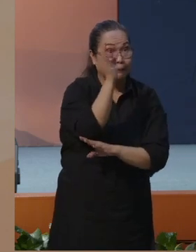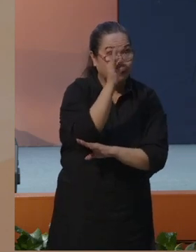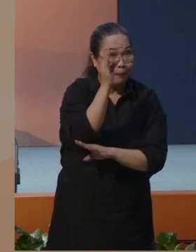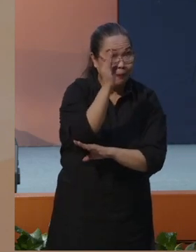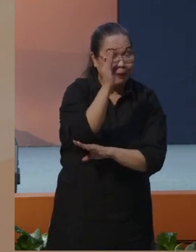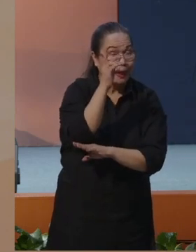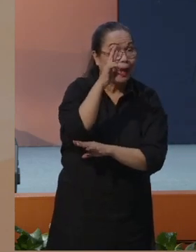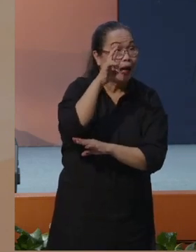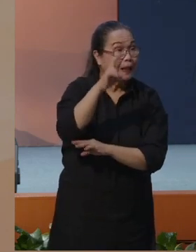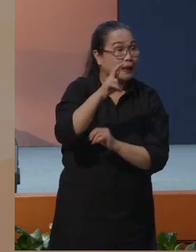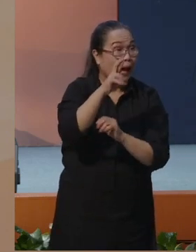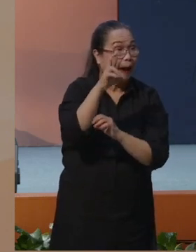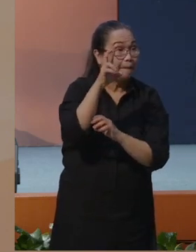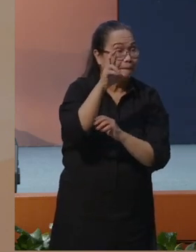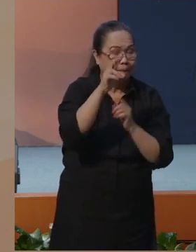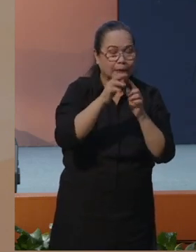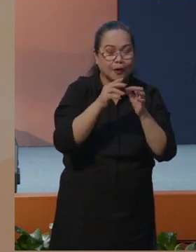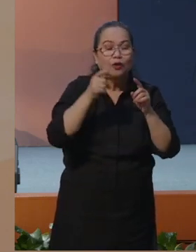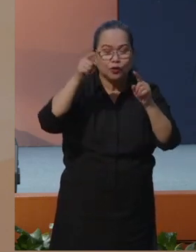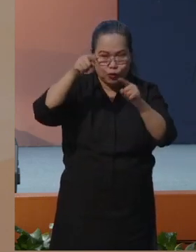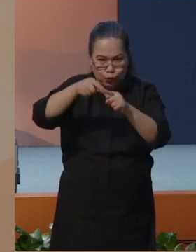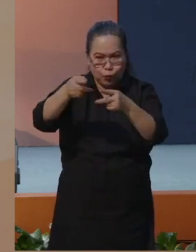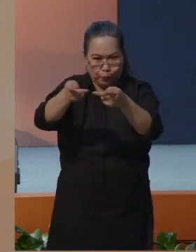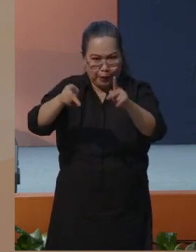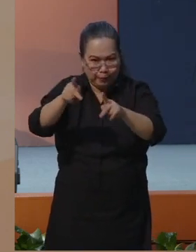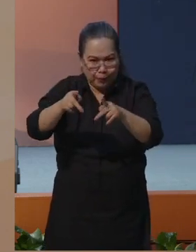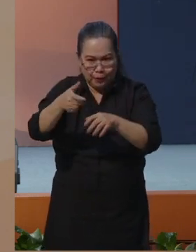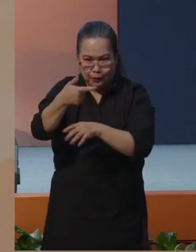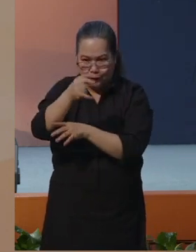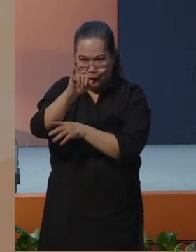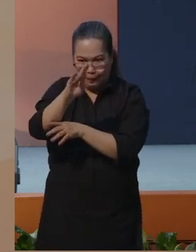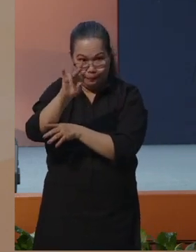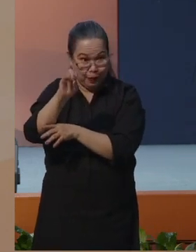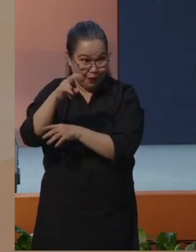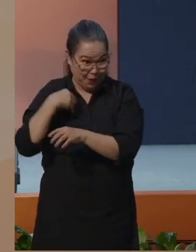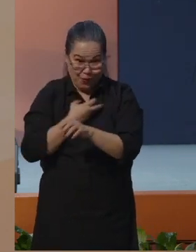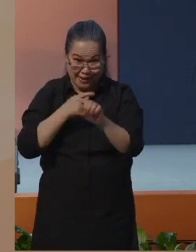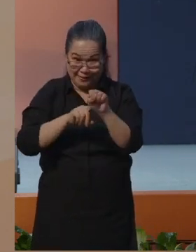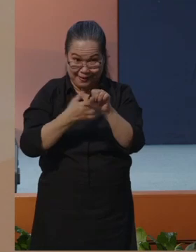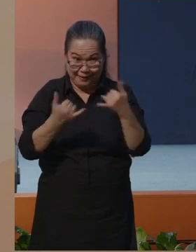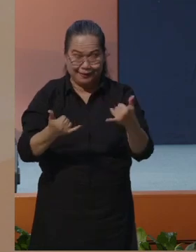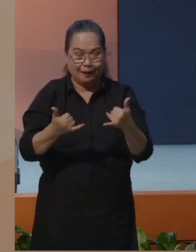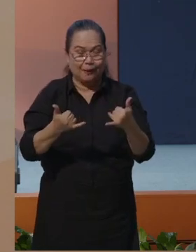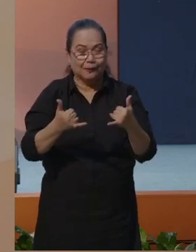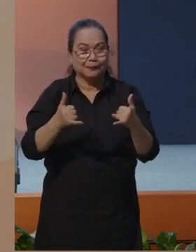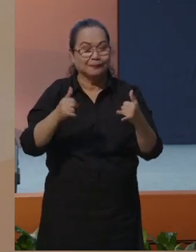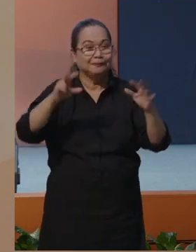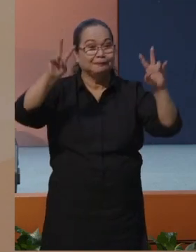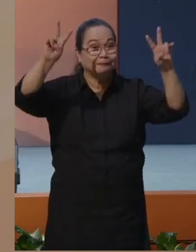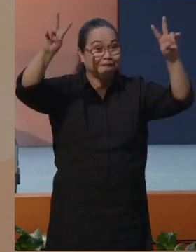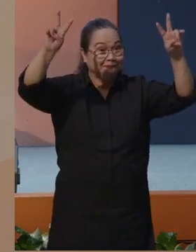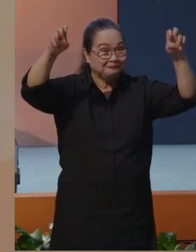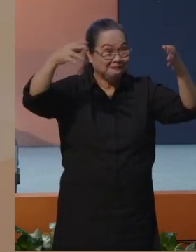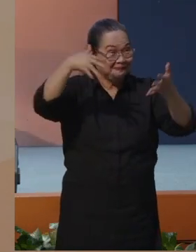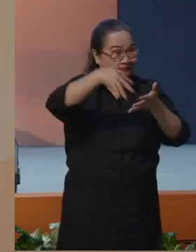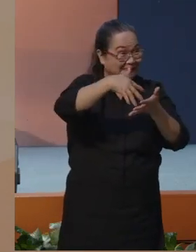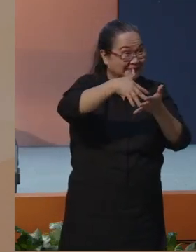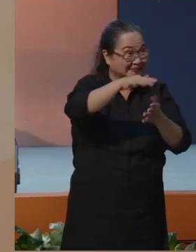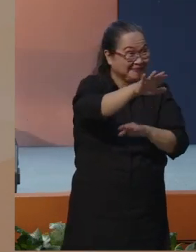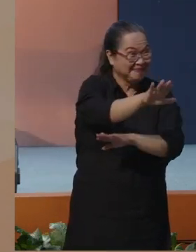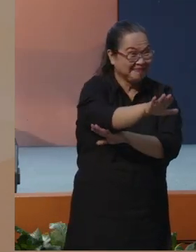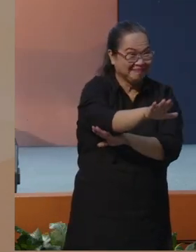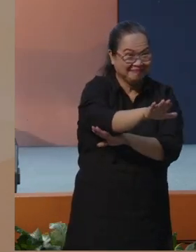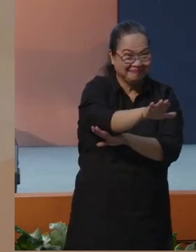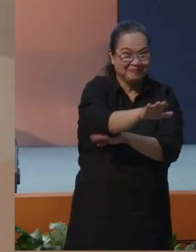mga taga-Gibeon. So, umpisahan natin. Ang teksto na ating pag-aaralan ngayong hapon